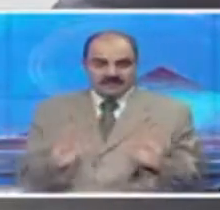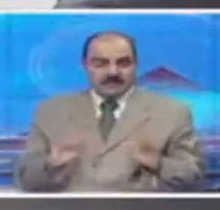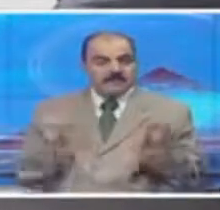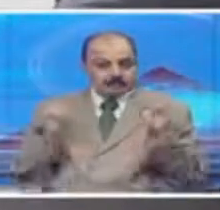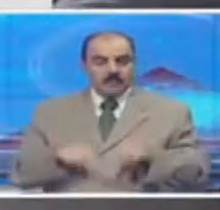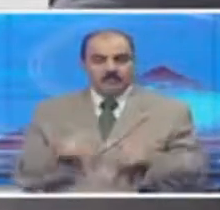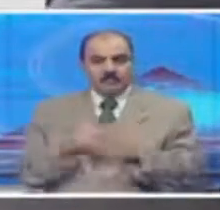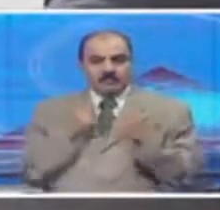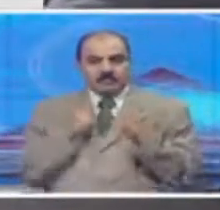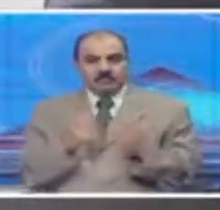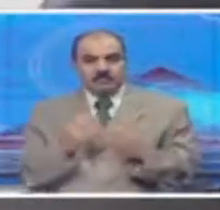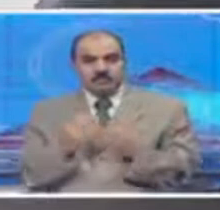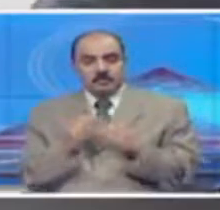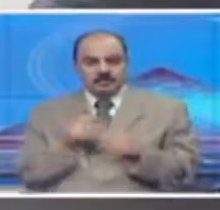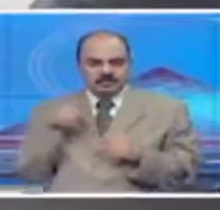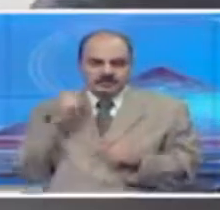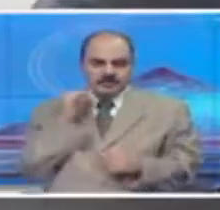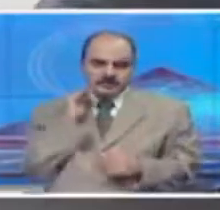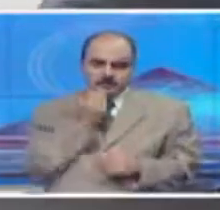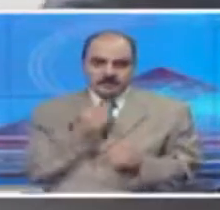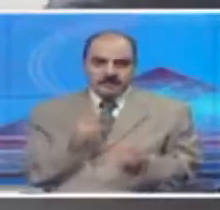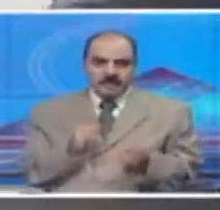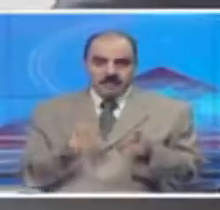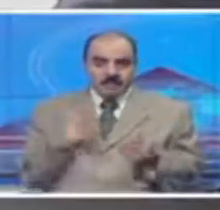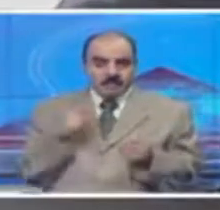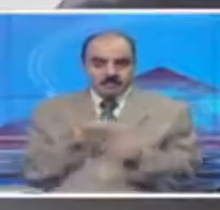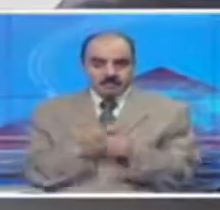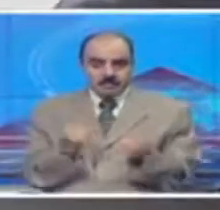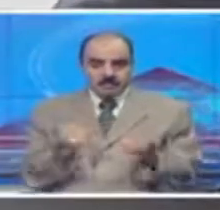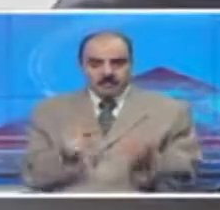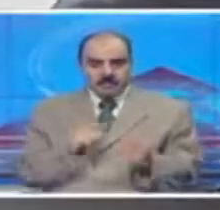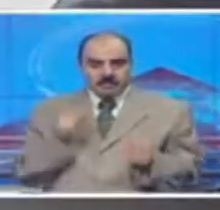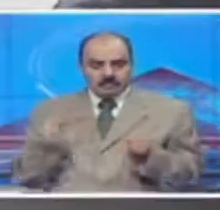على كيفية التحدي المصري في إقامة المحافل والمعارض الدولية